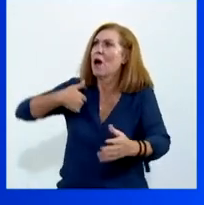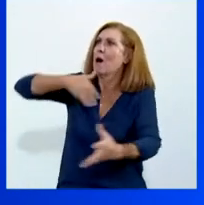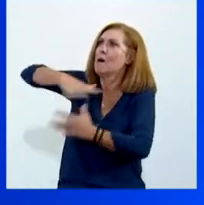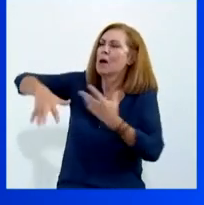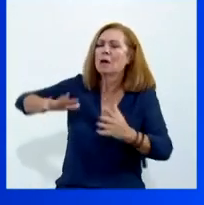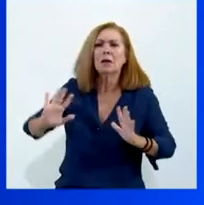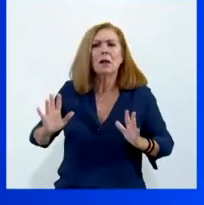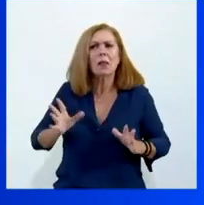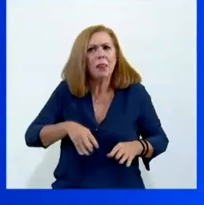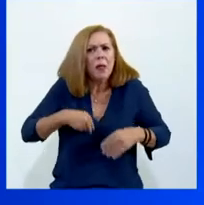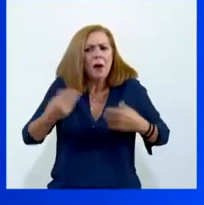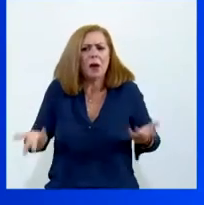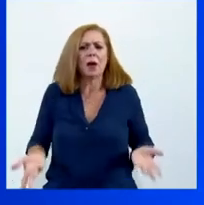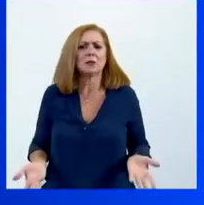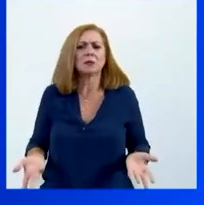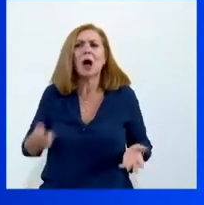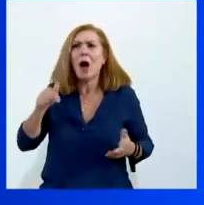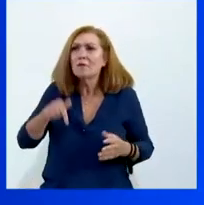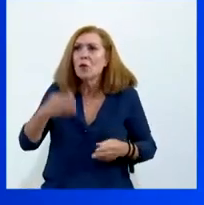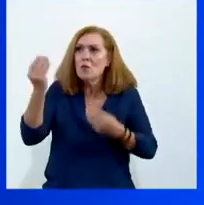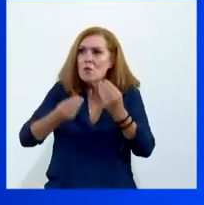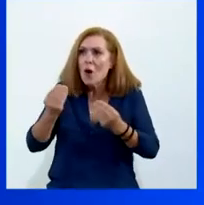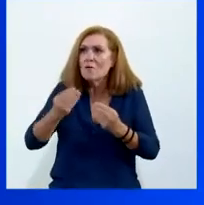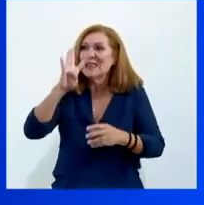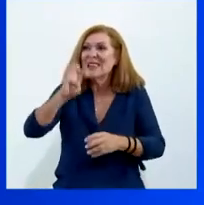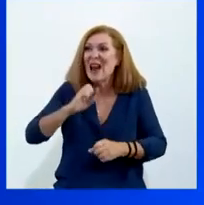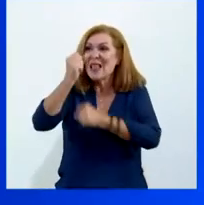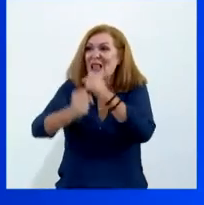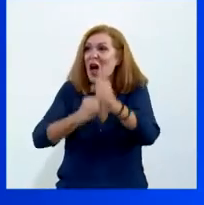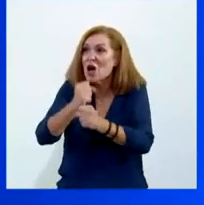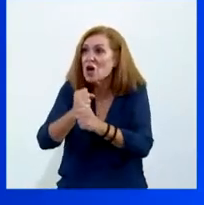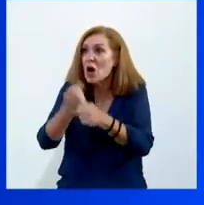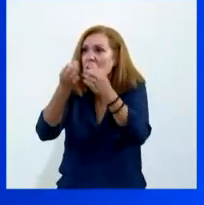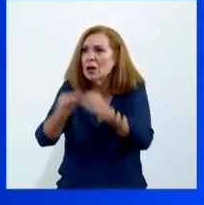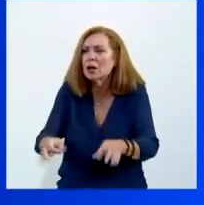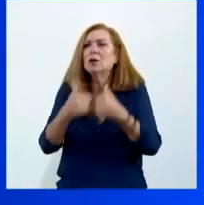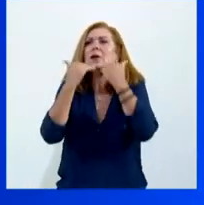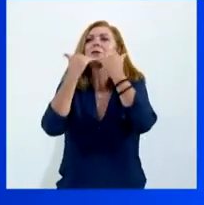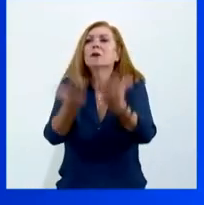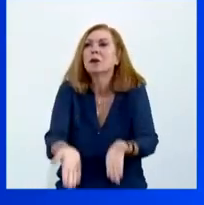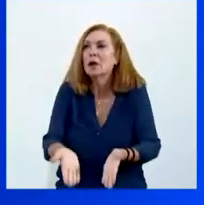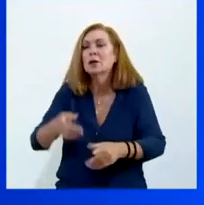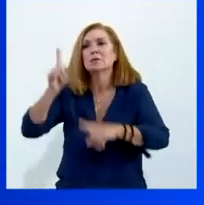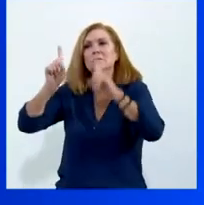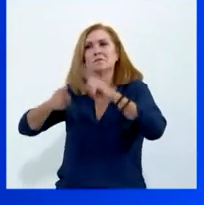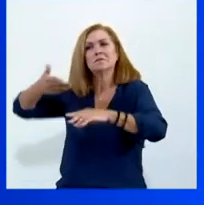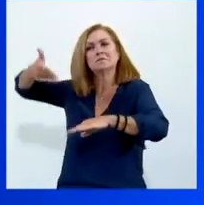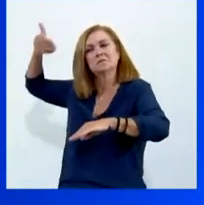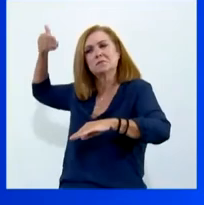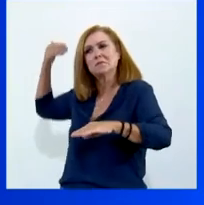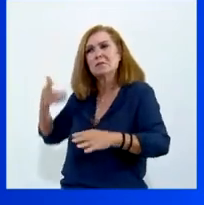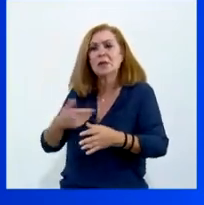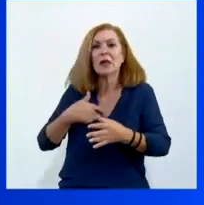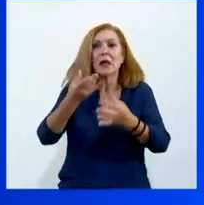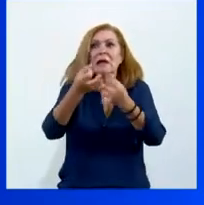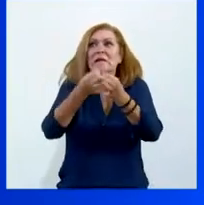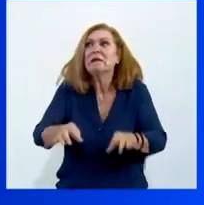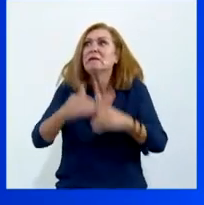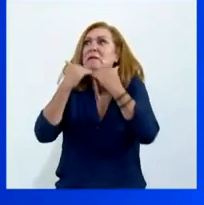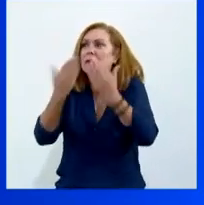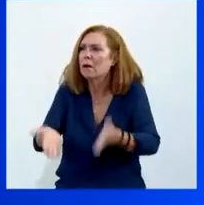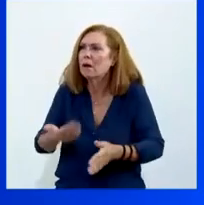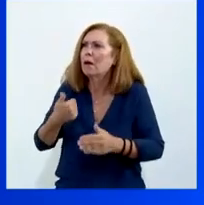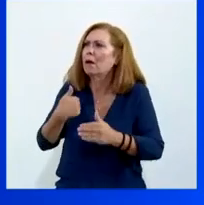Το ζήτημα αυτό δεν έχει λυθεί 40 χρόνια. Όμως έχουμε περάσει εποχές με την Τουρκία, όπου το ζήτημα αυτό ήταν άλυτο προφανώς, γιατί αλλιώς θα έχει λυθεί, όπου δεν